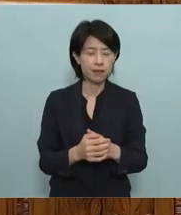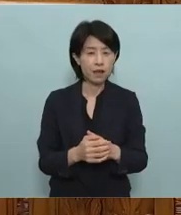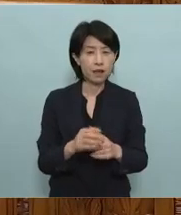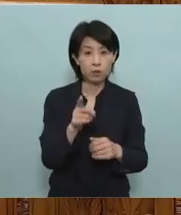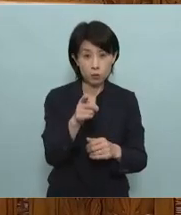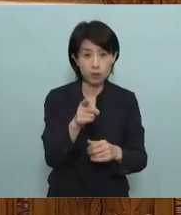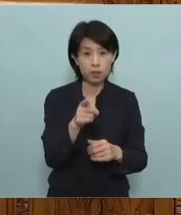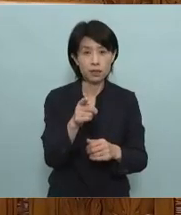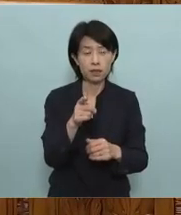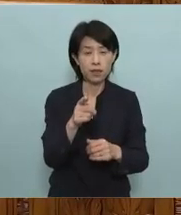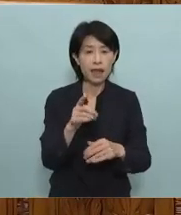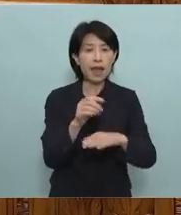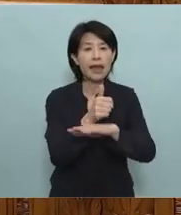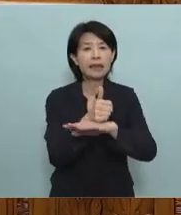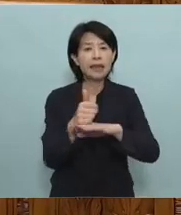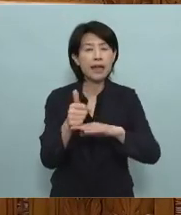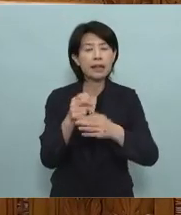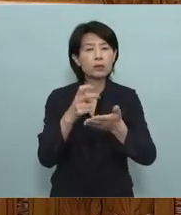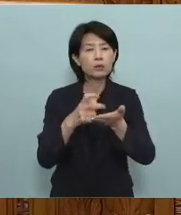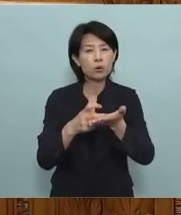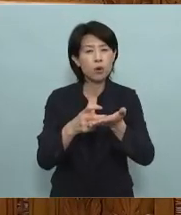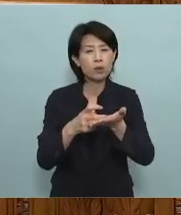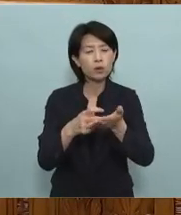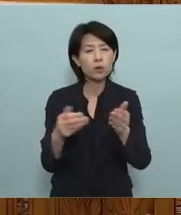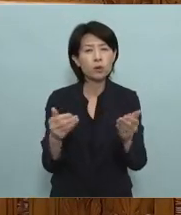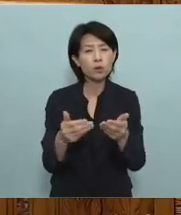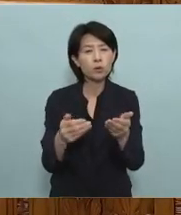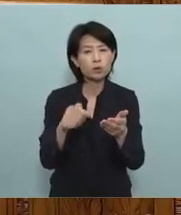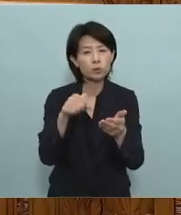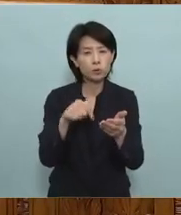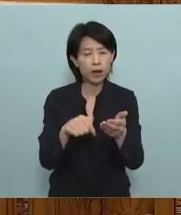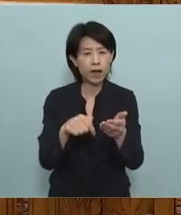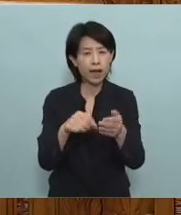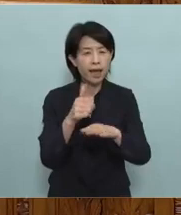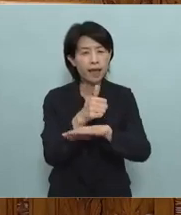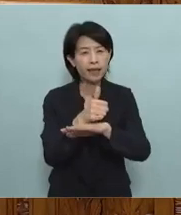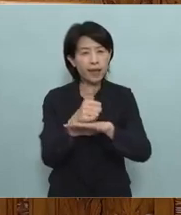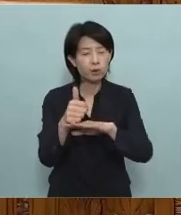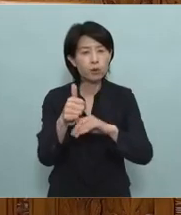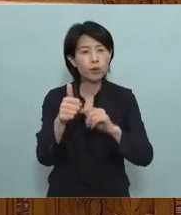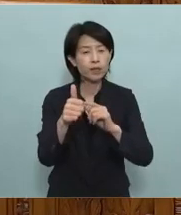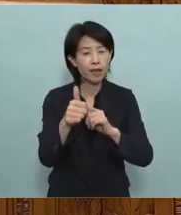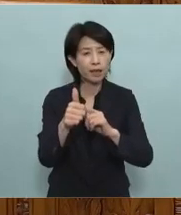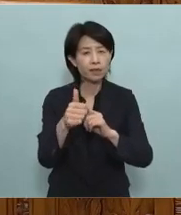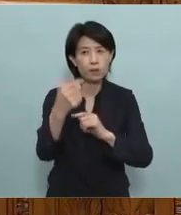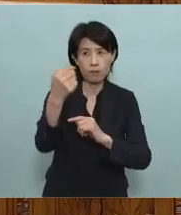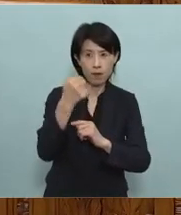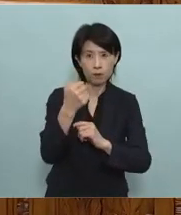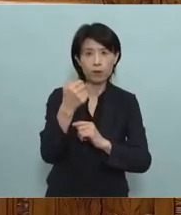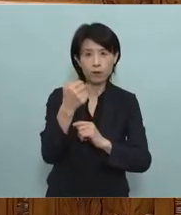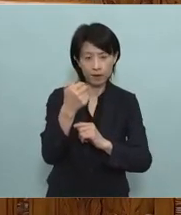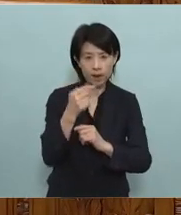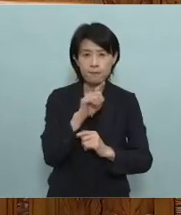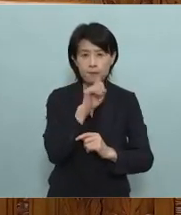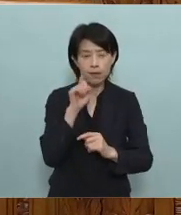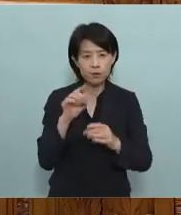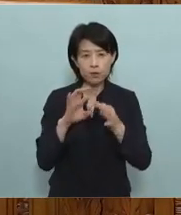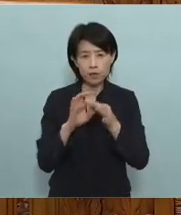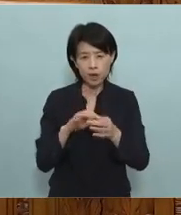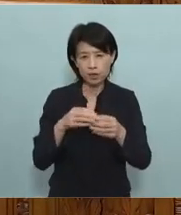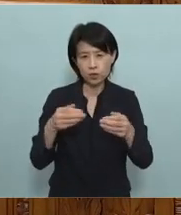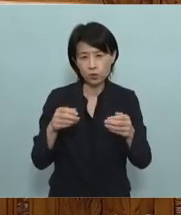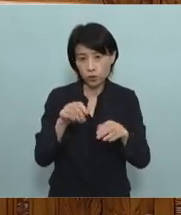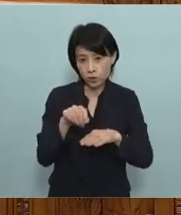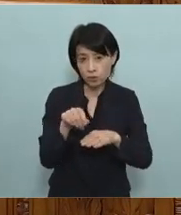総理、内閣法にその職務が、内閣総理大臣の命を受け機密に関する事務を司